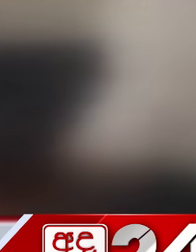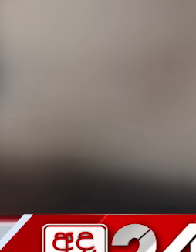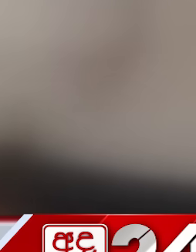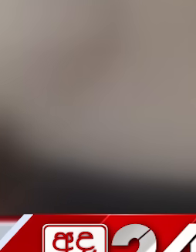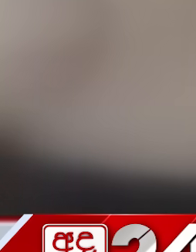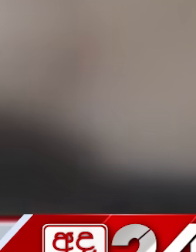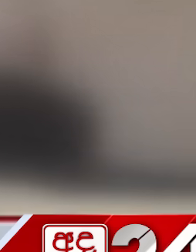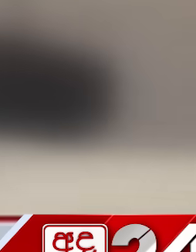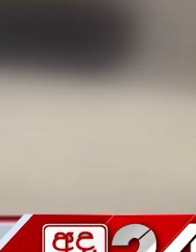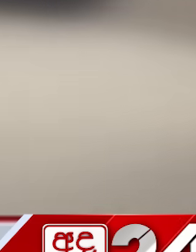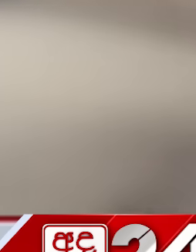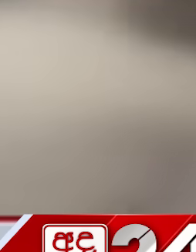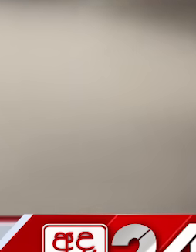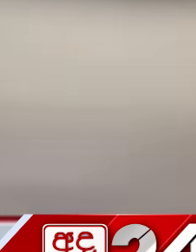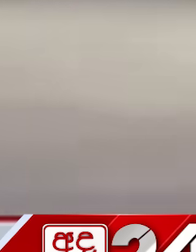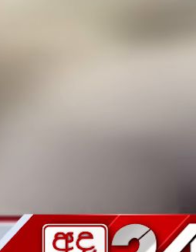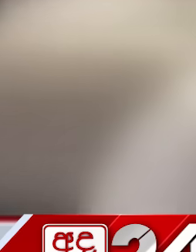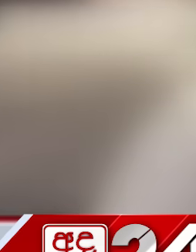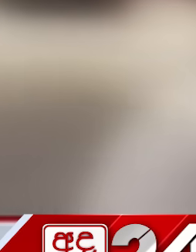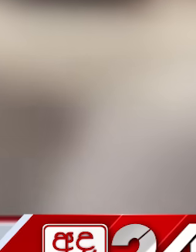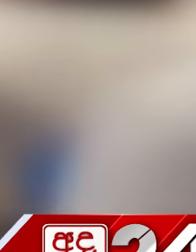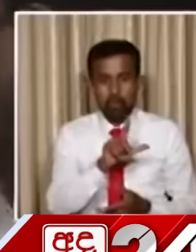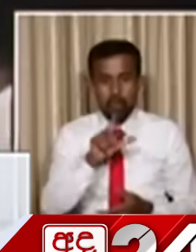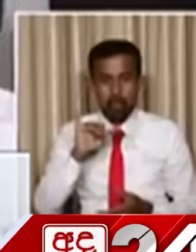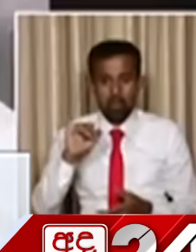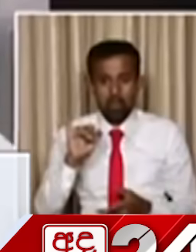මේ යමල්ලකෝ යමල්ලකෝ